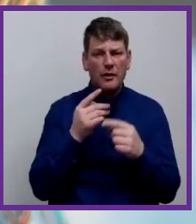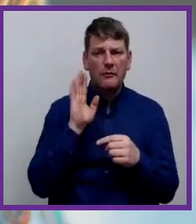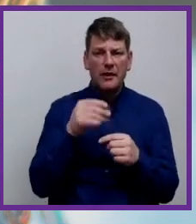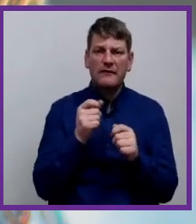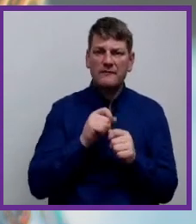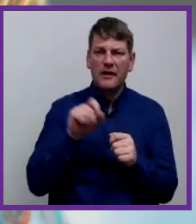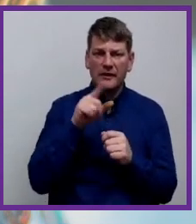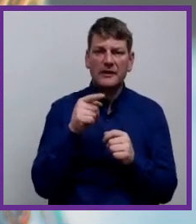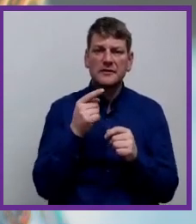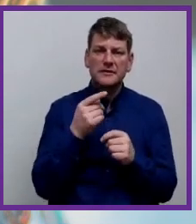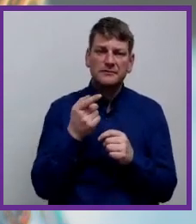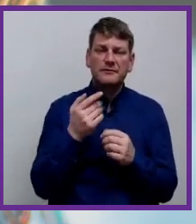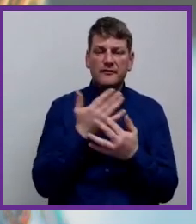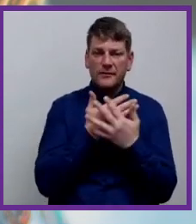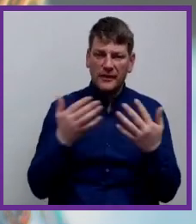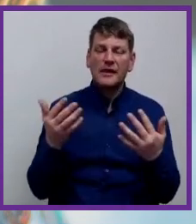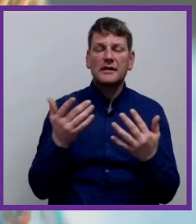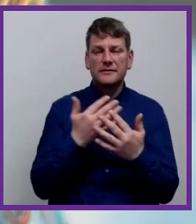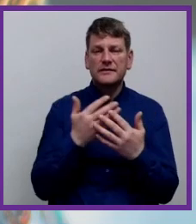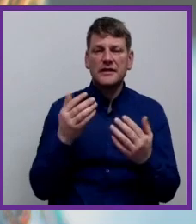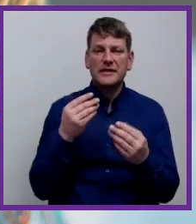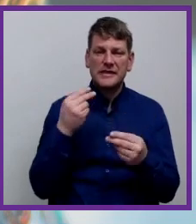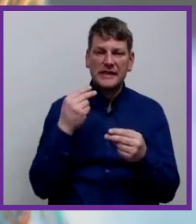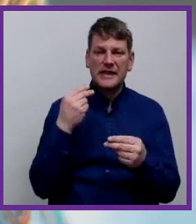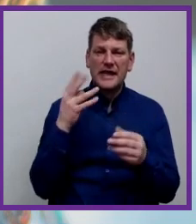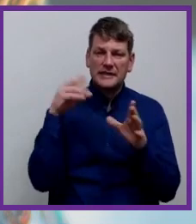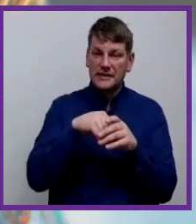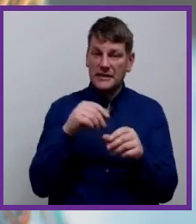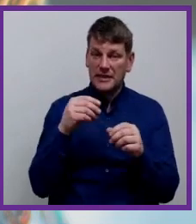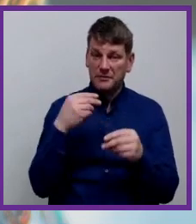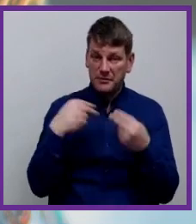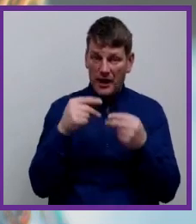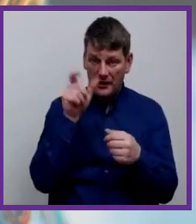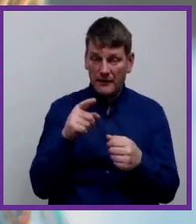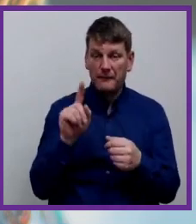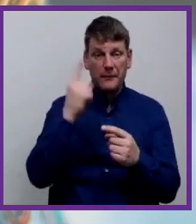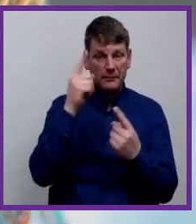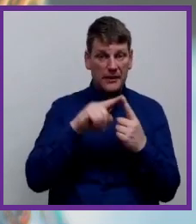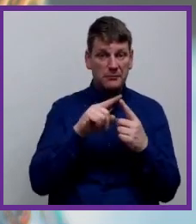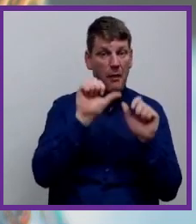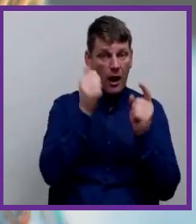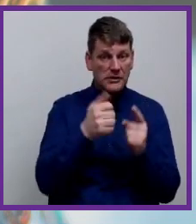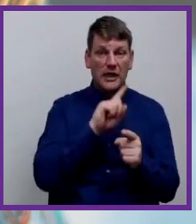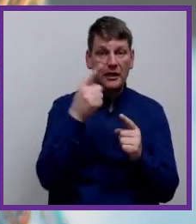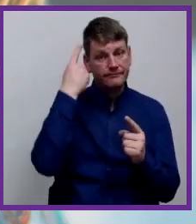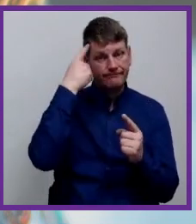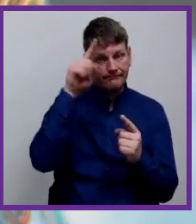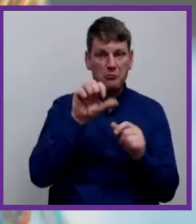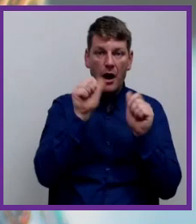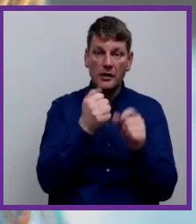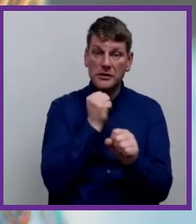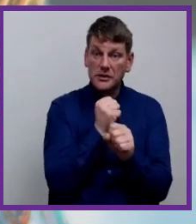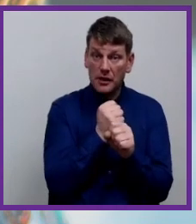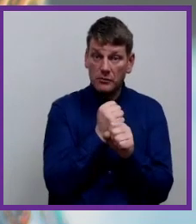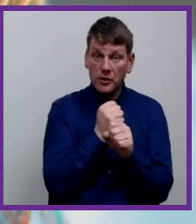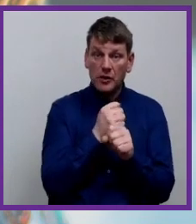nu vismaz trīs iesaistītiem spēlētājiem. Tātad visu pirms tas ir mākslinieks, kurš rada mākslas darbu,